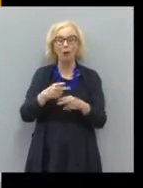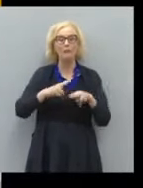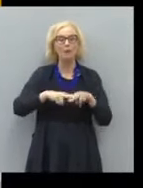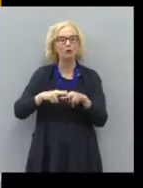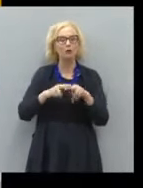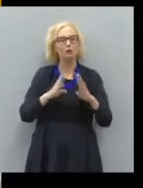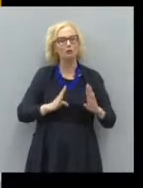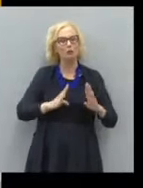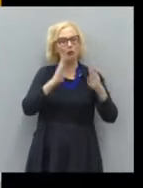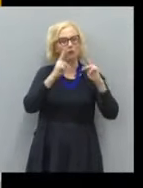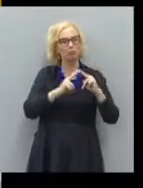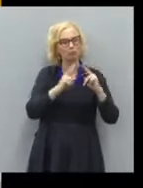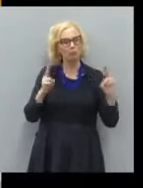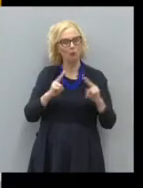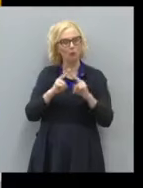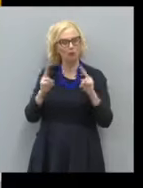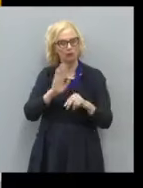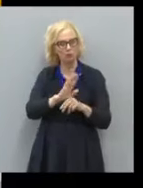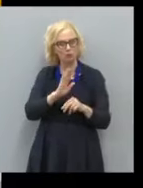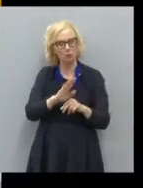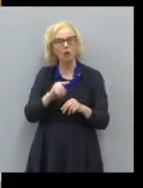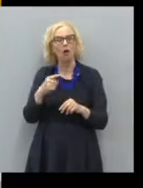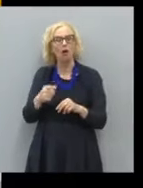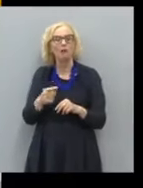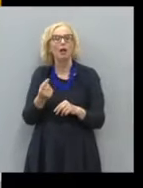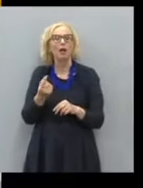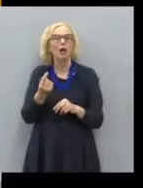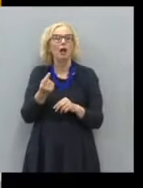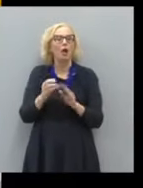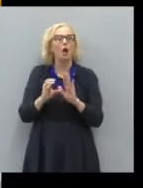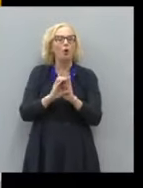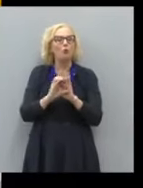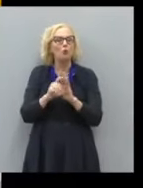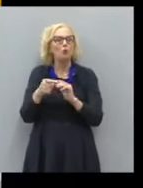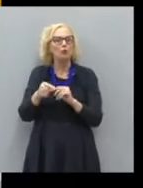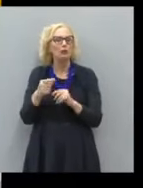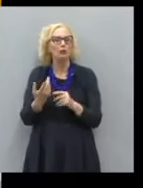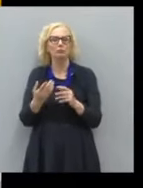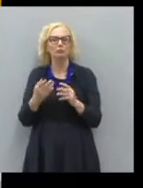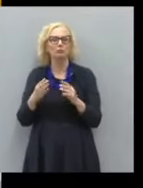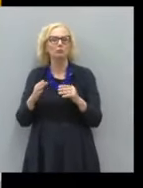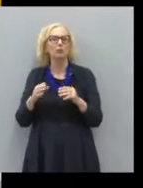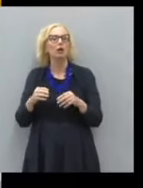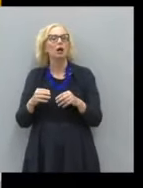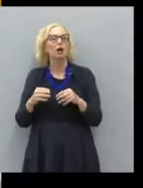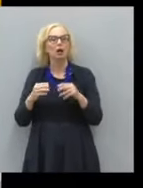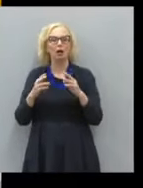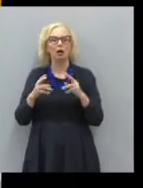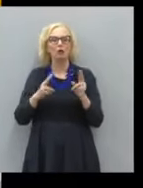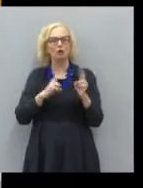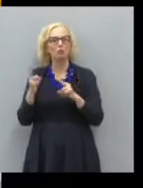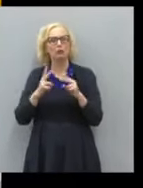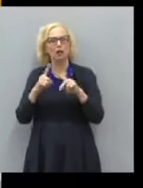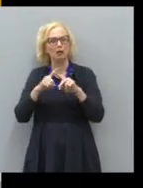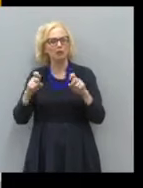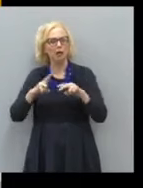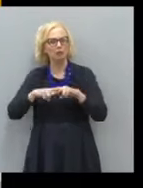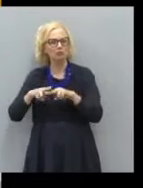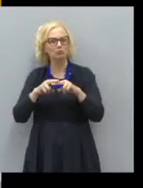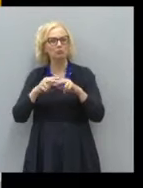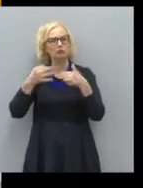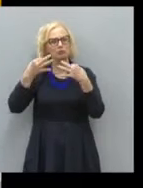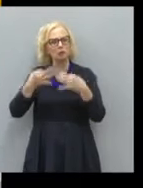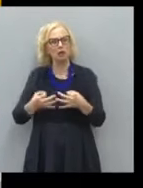provinciali somme urgenze dei comuni messa in sicurezza delle strutture sanitarie ristrutturazioni e strutture